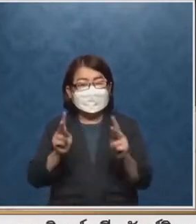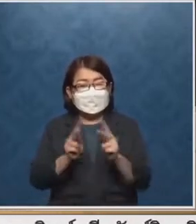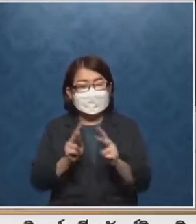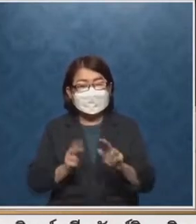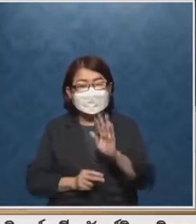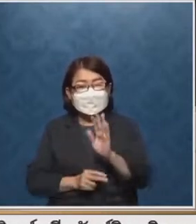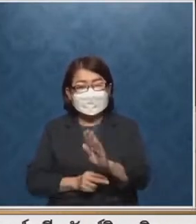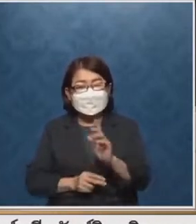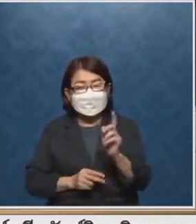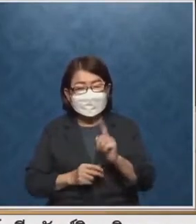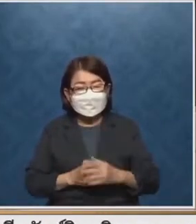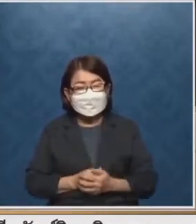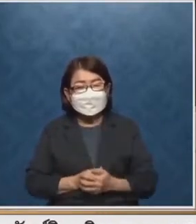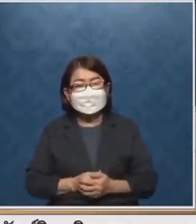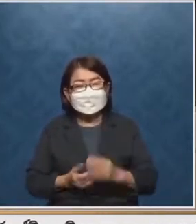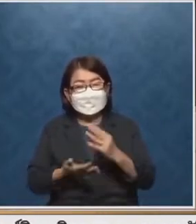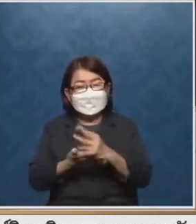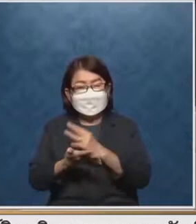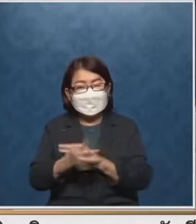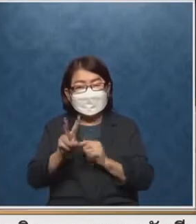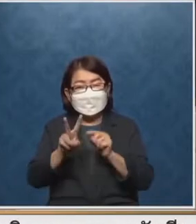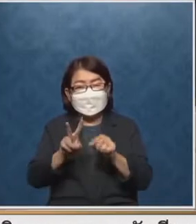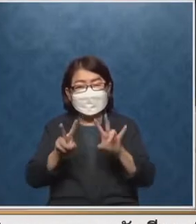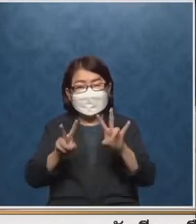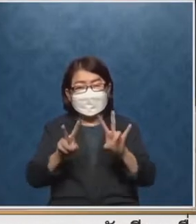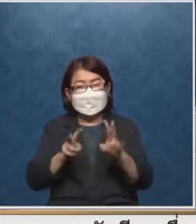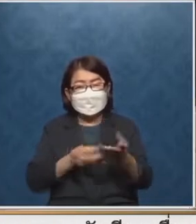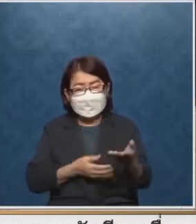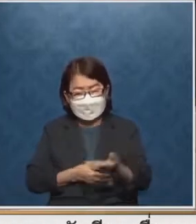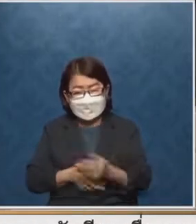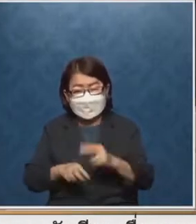ของในวาระ 2.7